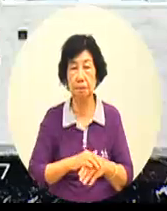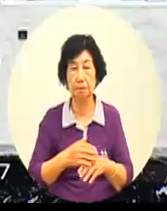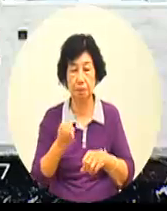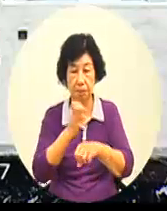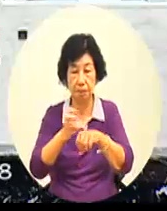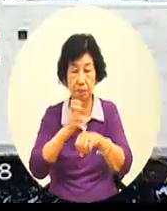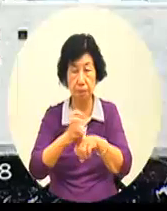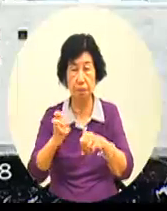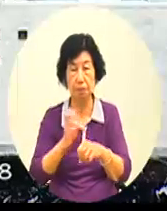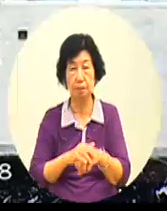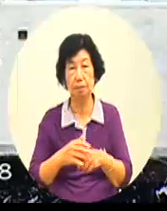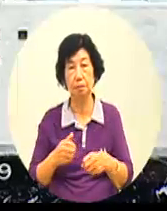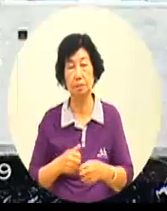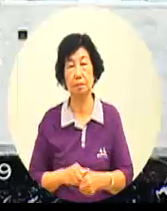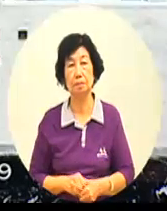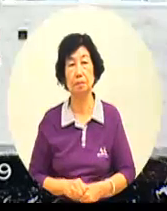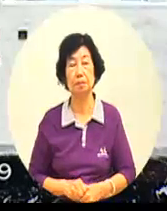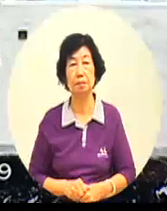20分钟。